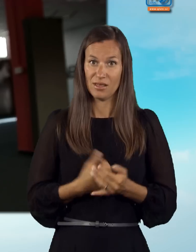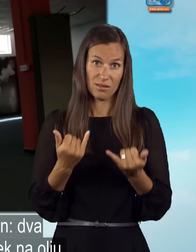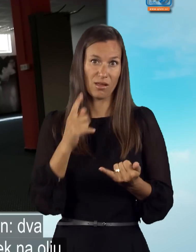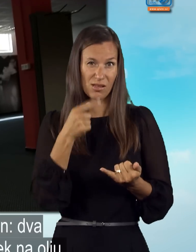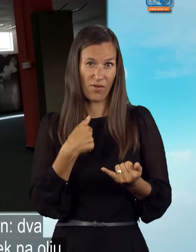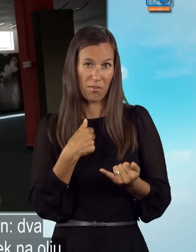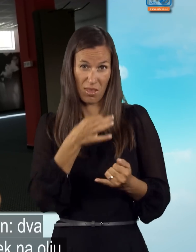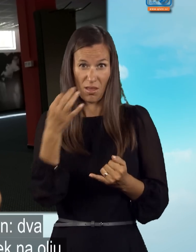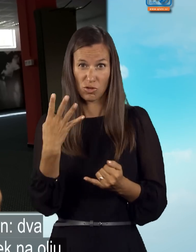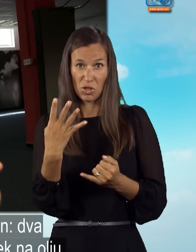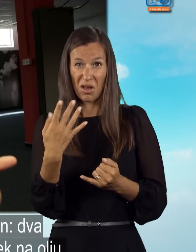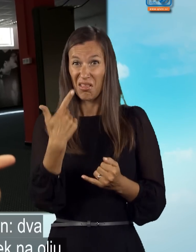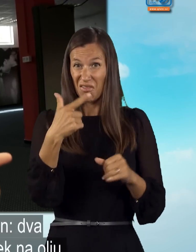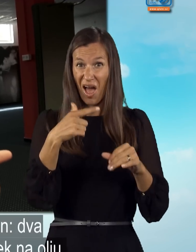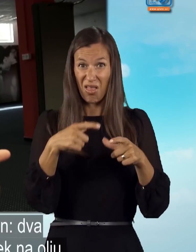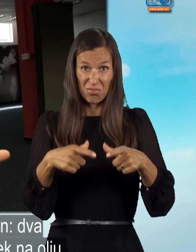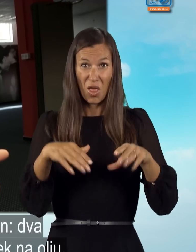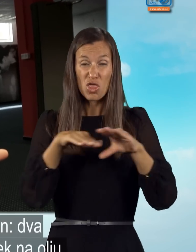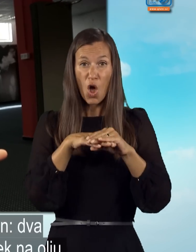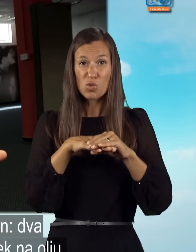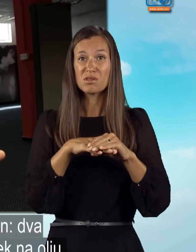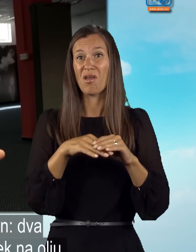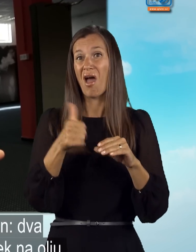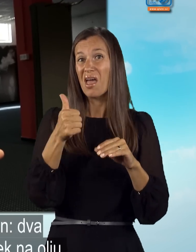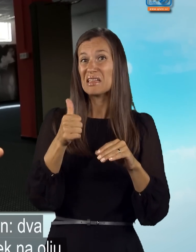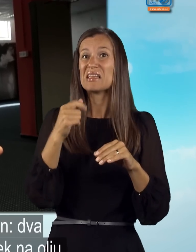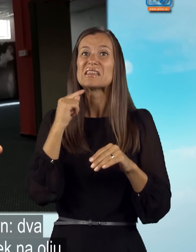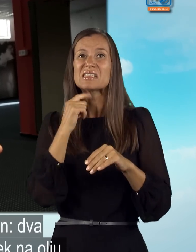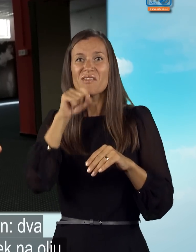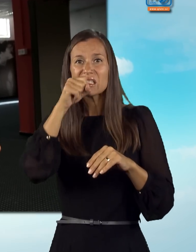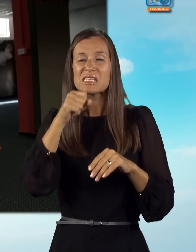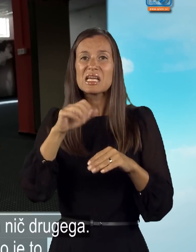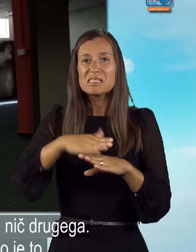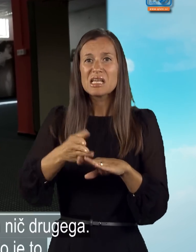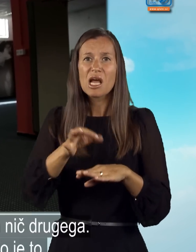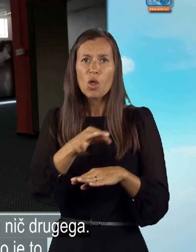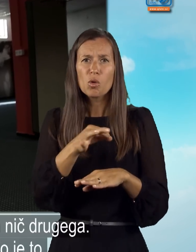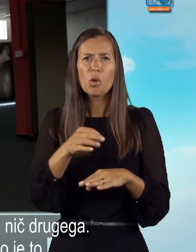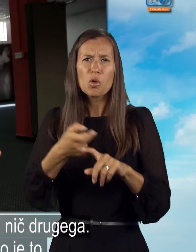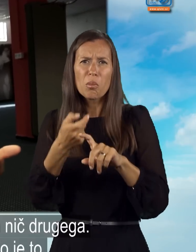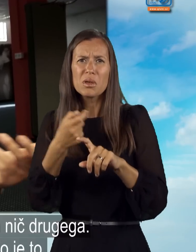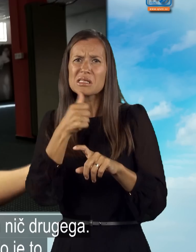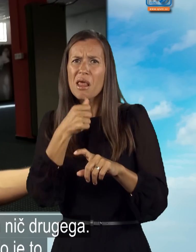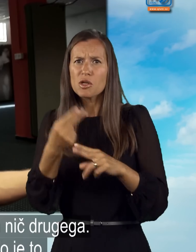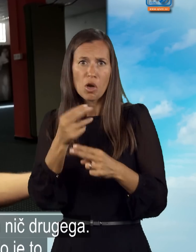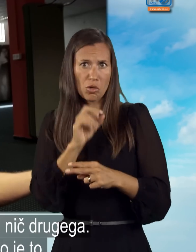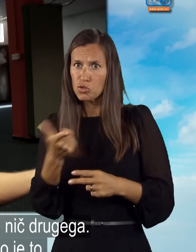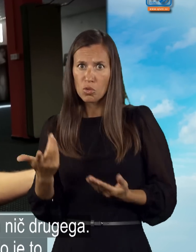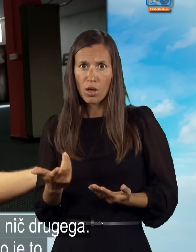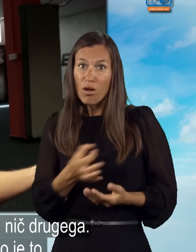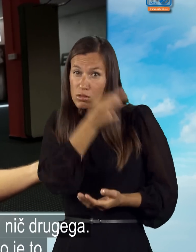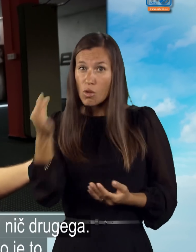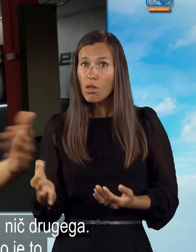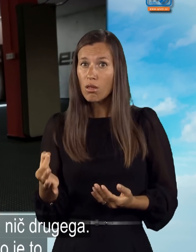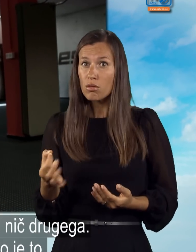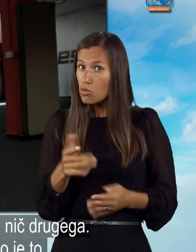Ne, ko zdaj vem, recimo dan 4, 2 tosta, en svinjski zrezek na olju, krompir pa zelena solata, nič drugega.